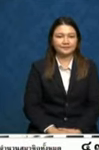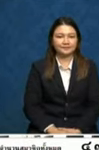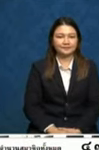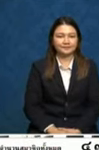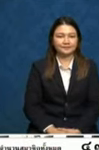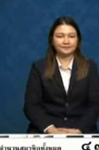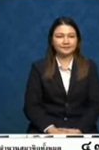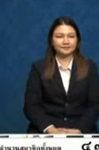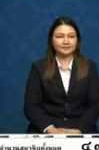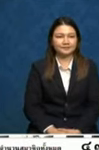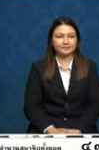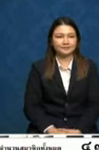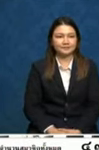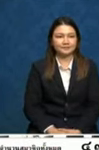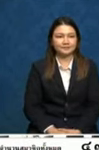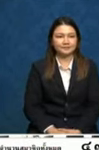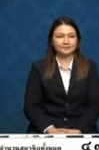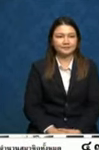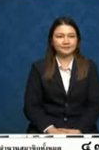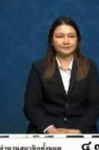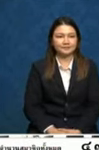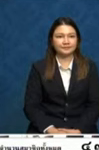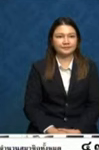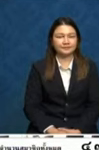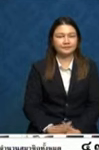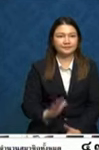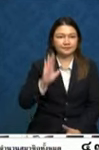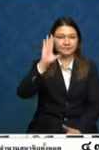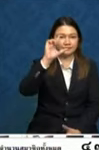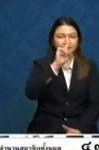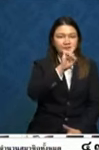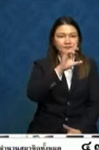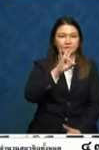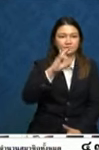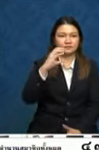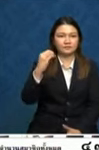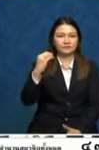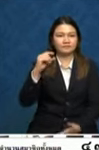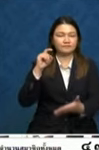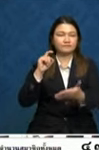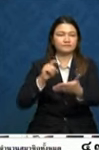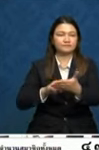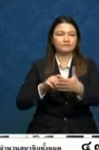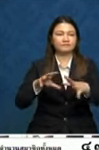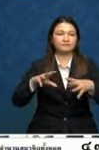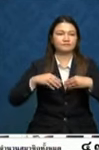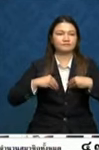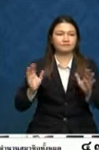ศูนย์ไม่เห็นชอบค่ะ 170ไม่เห็นชอบนะครับ